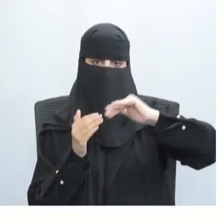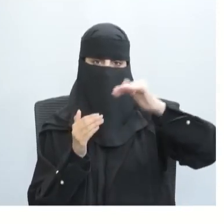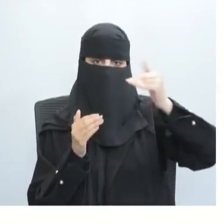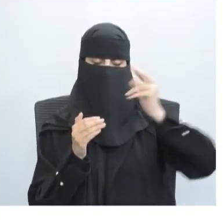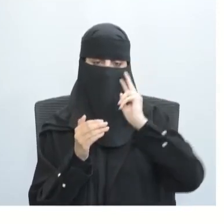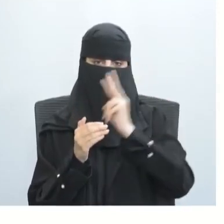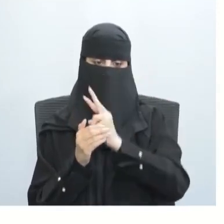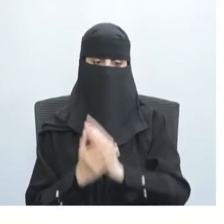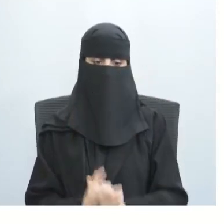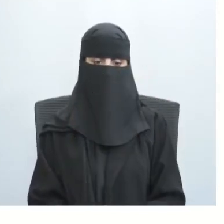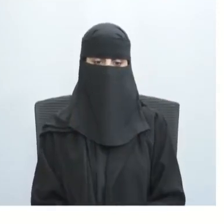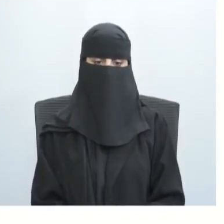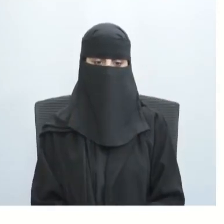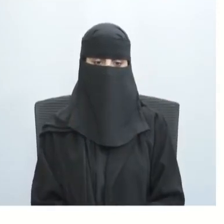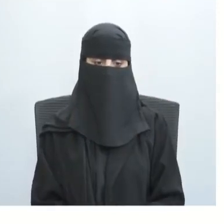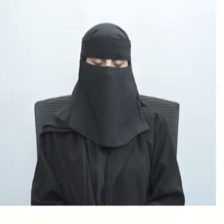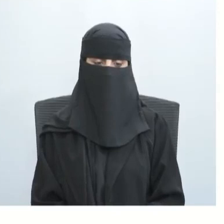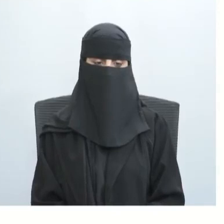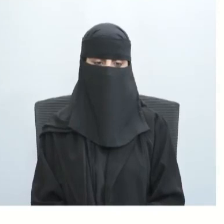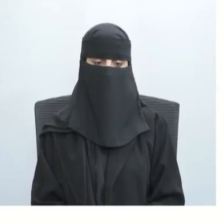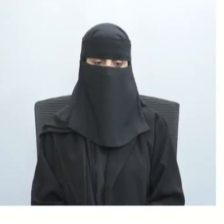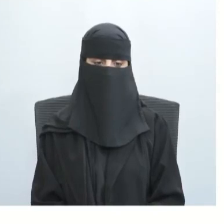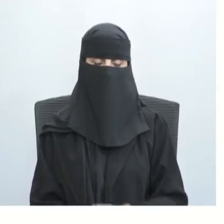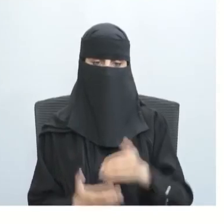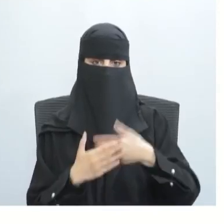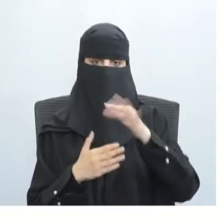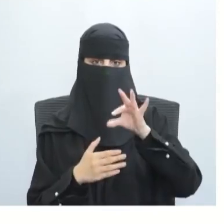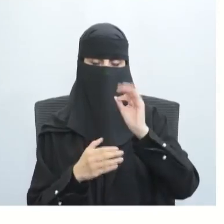بعد اختيار ستظهر لنا قائمه